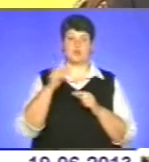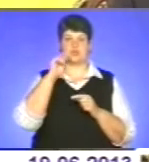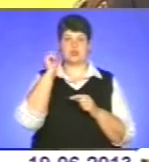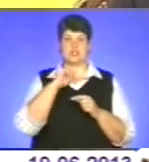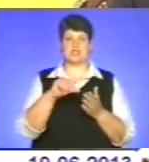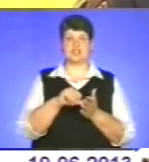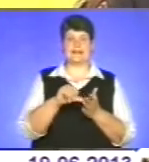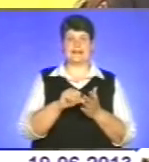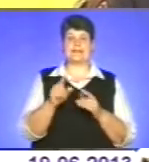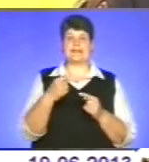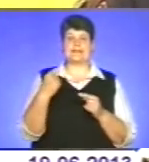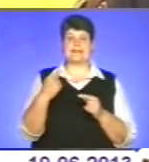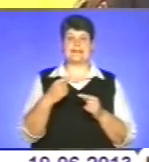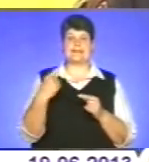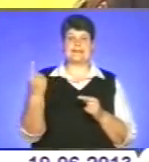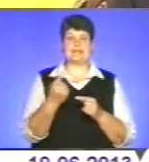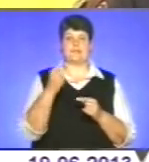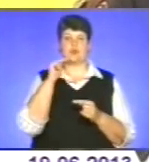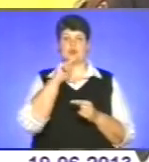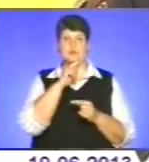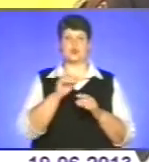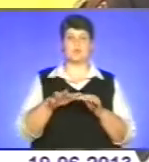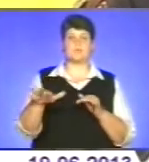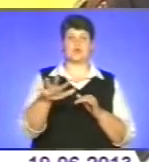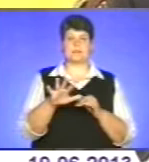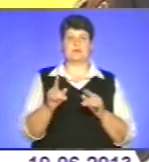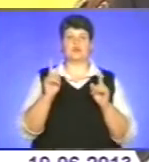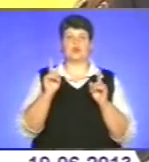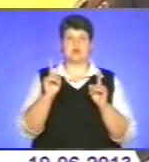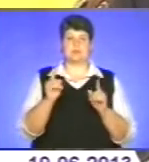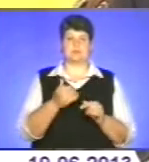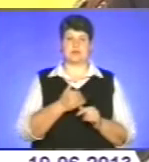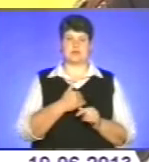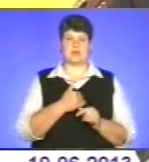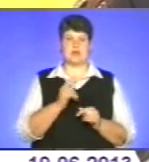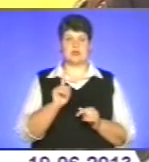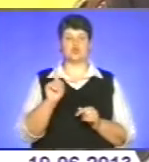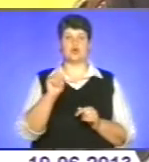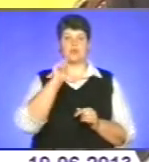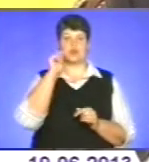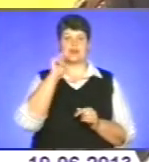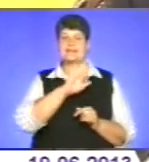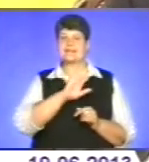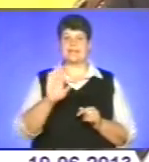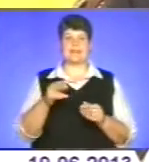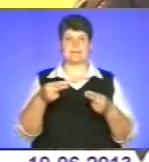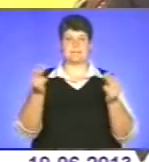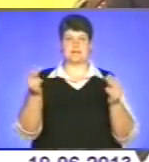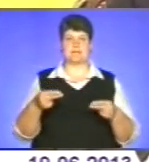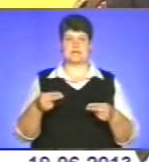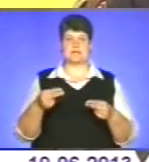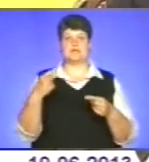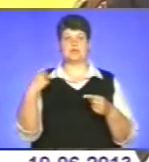єдиного економічного пространства. Ми тільки хотели бы, чтобы Украина не подписала с